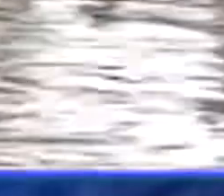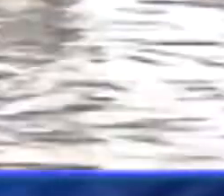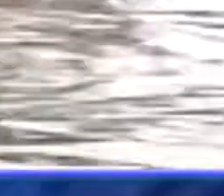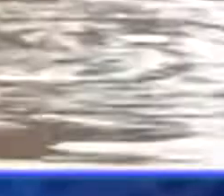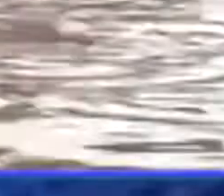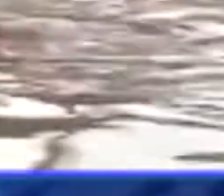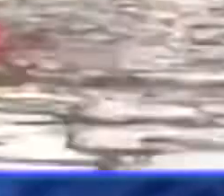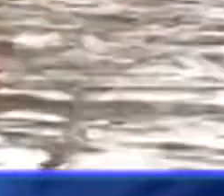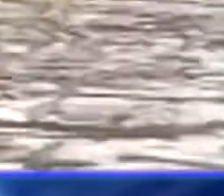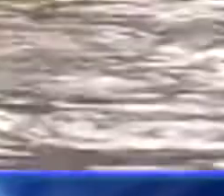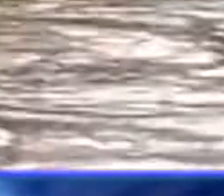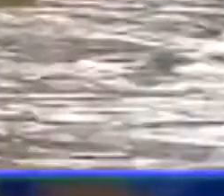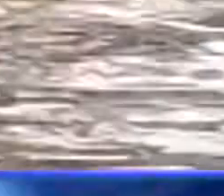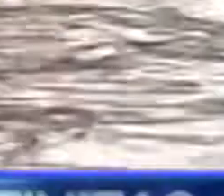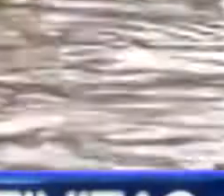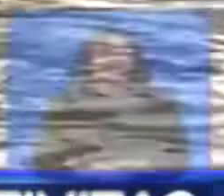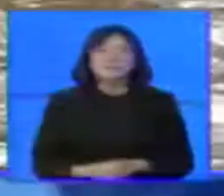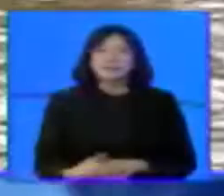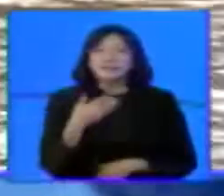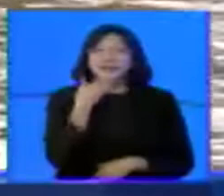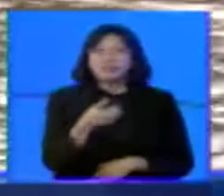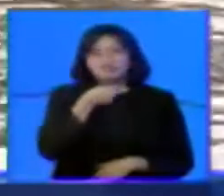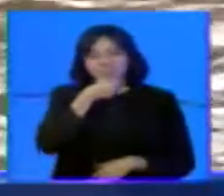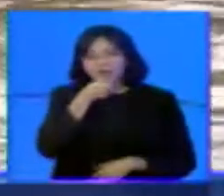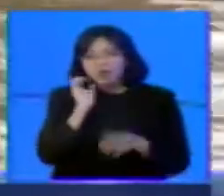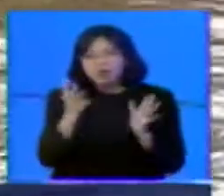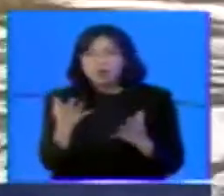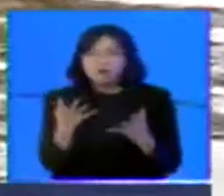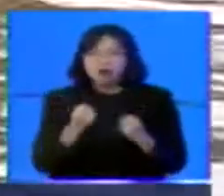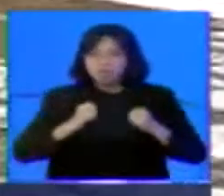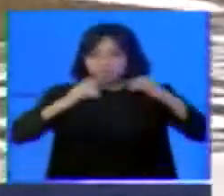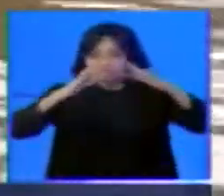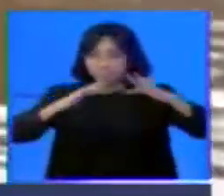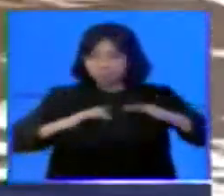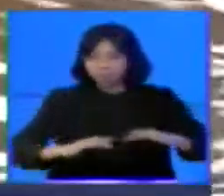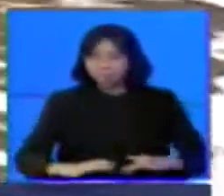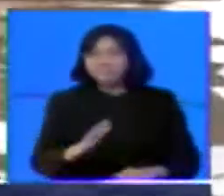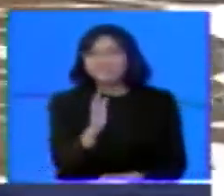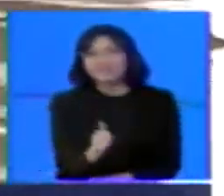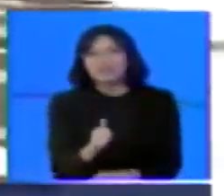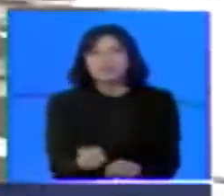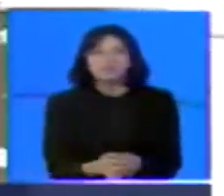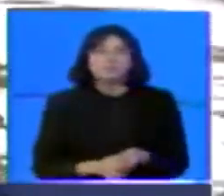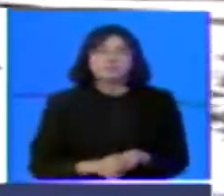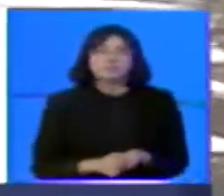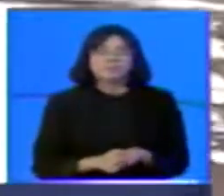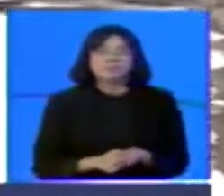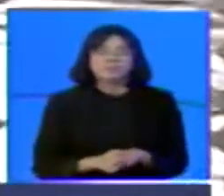gimana. Ibu, terima kasih sudah bergabung dengan kami. Semoga banjir cepat surut ya Bu ya. Baik, Tommy,